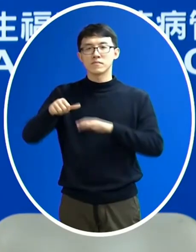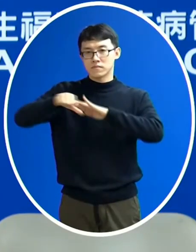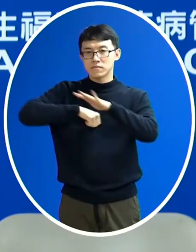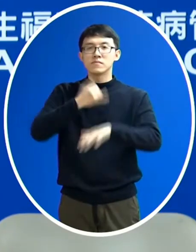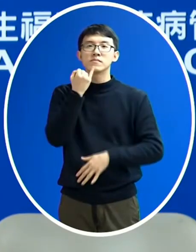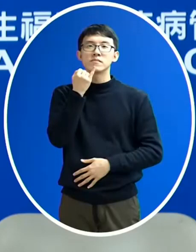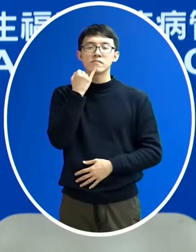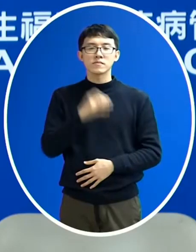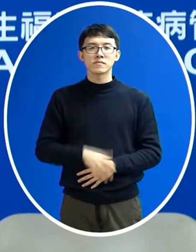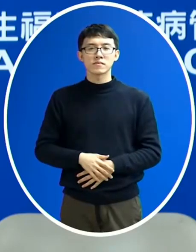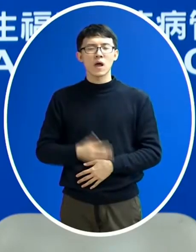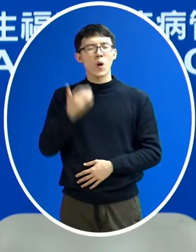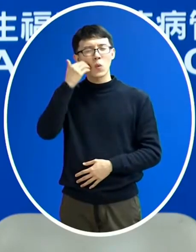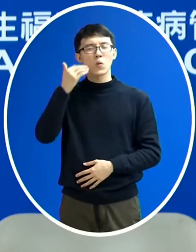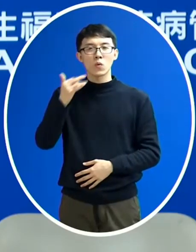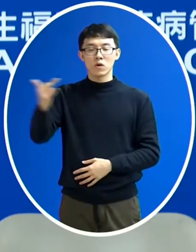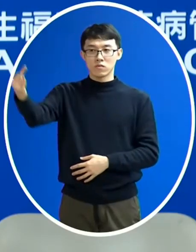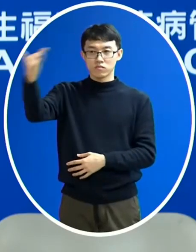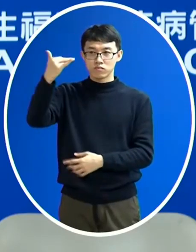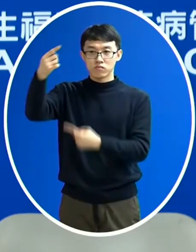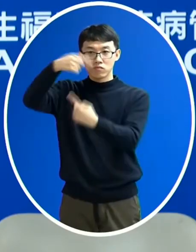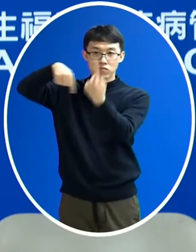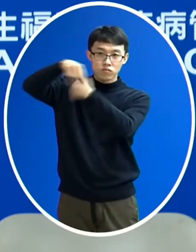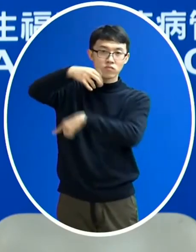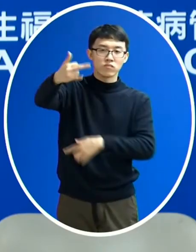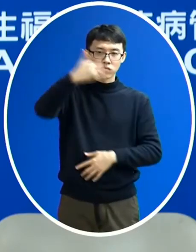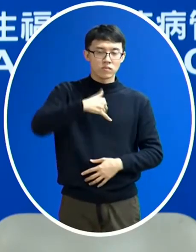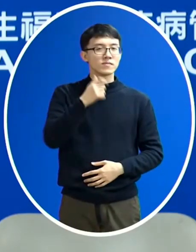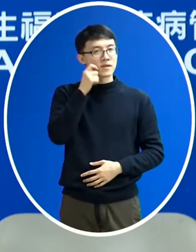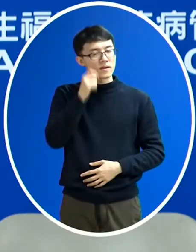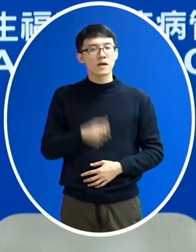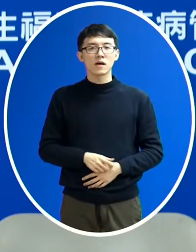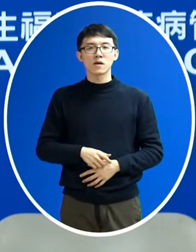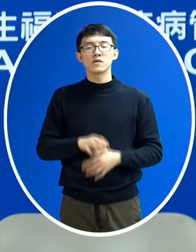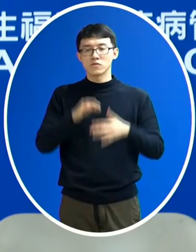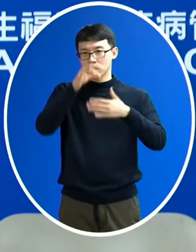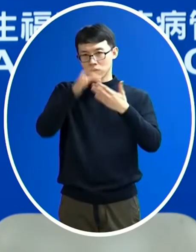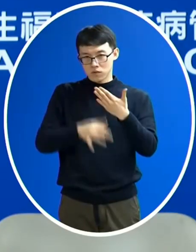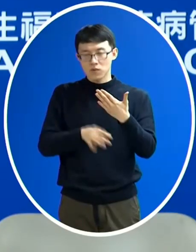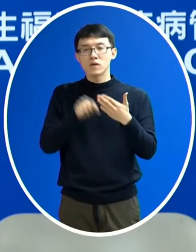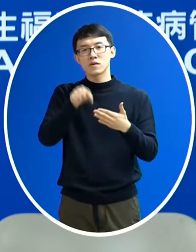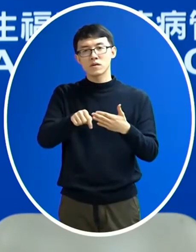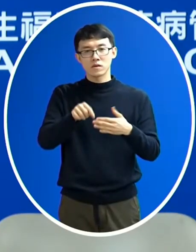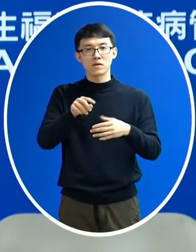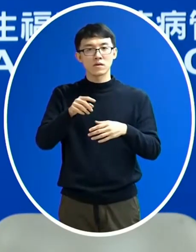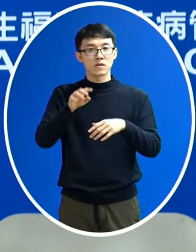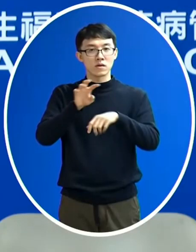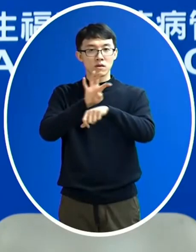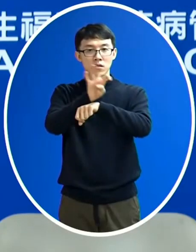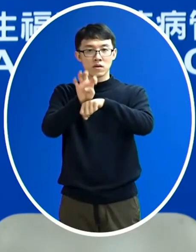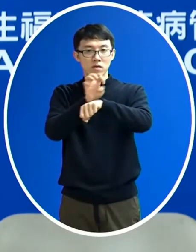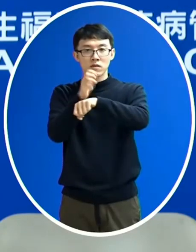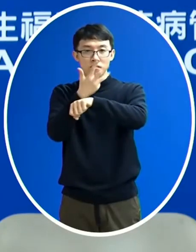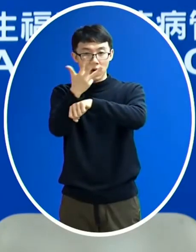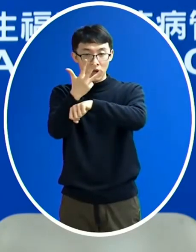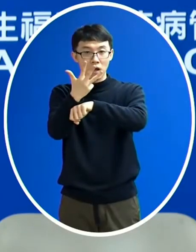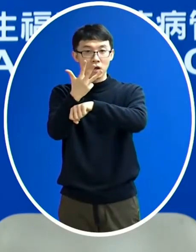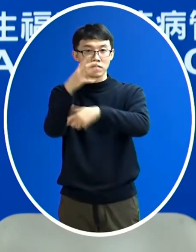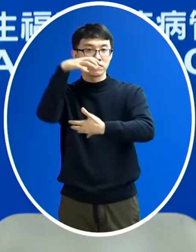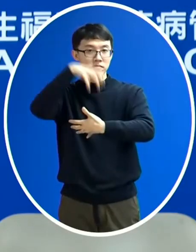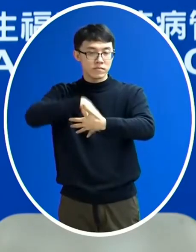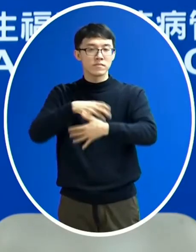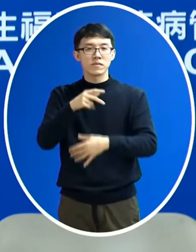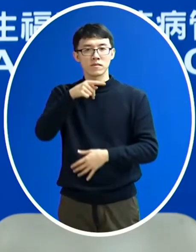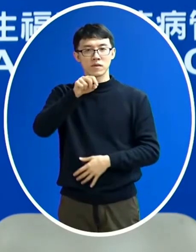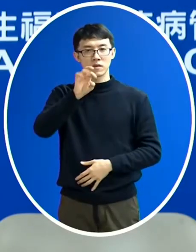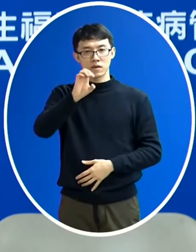转机的我们比较难处理，那所以我们就是用采用所谓48小时的这个 PCR， 所以在我们有分两块在处理，目前我